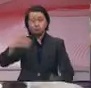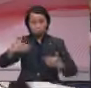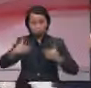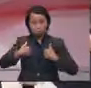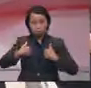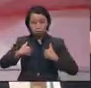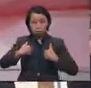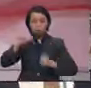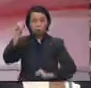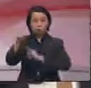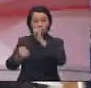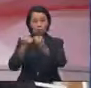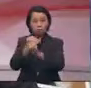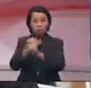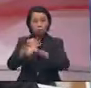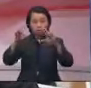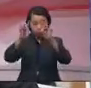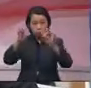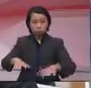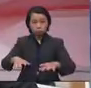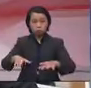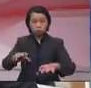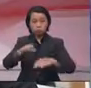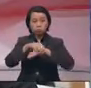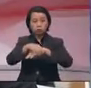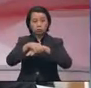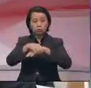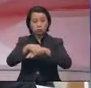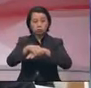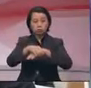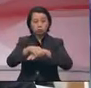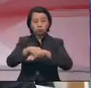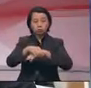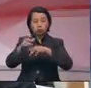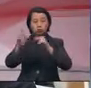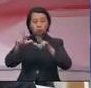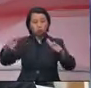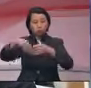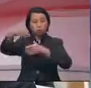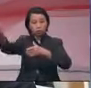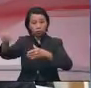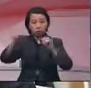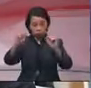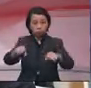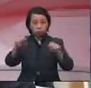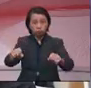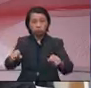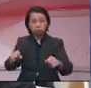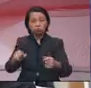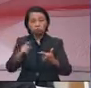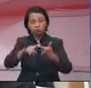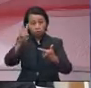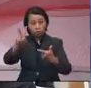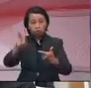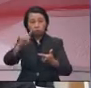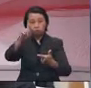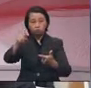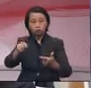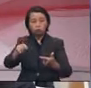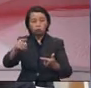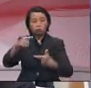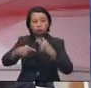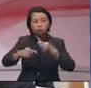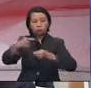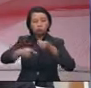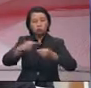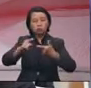Adakah perpisahan antarabangsa seperti test of English as a foreign language, TOEFL, telah dibenarkan? Dan satu lagi soalan saya, Datuk Sri,